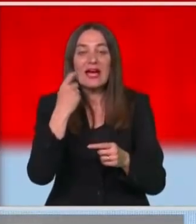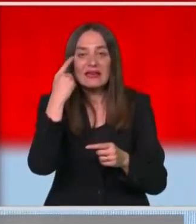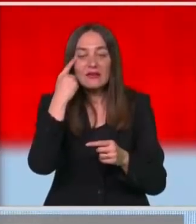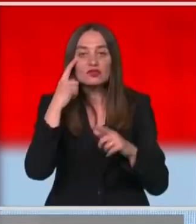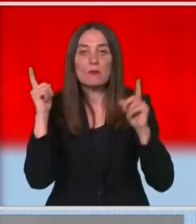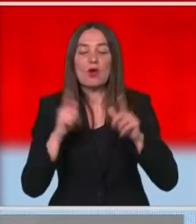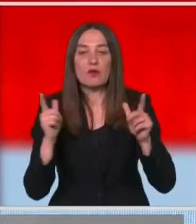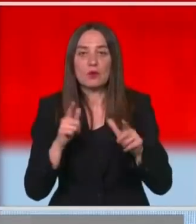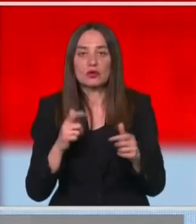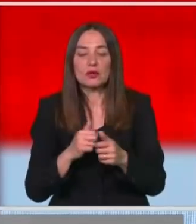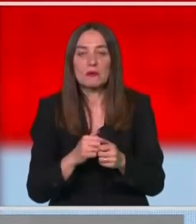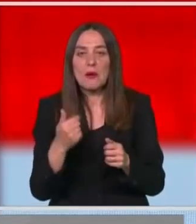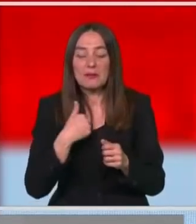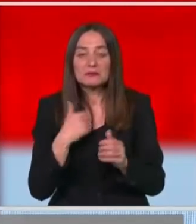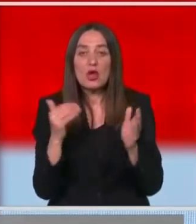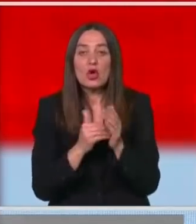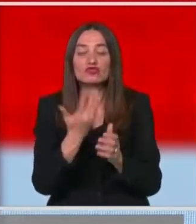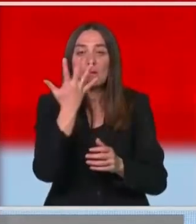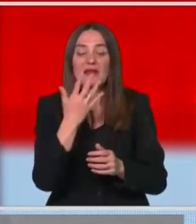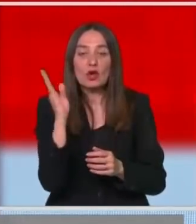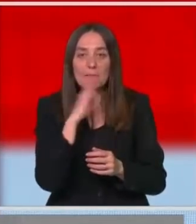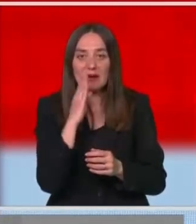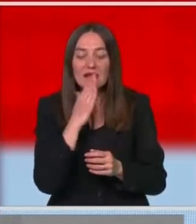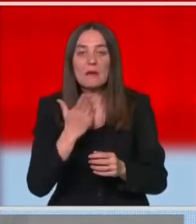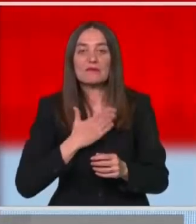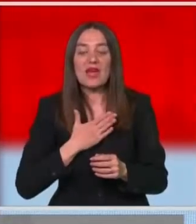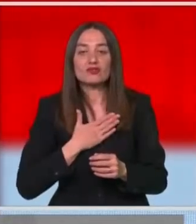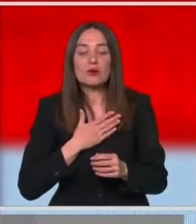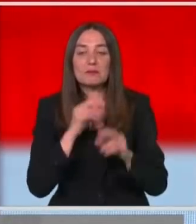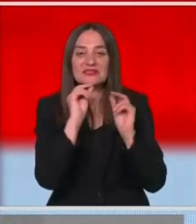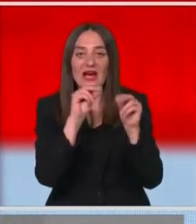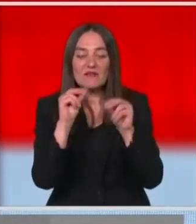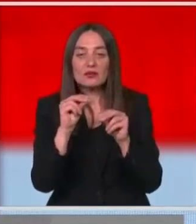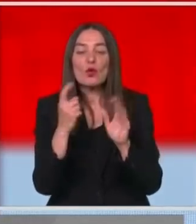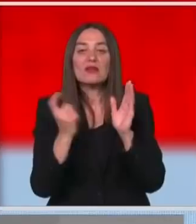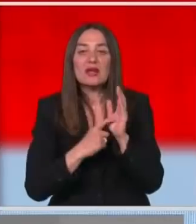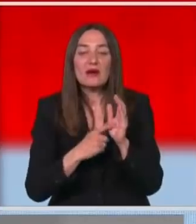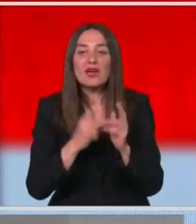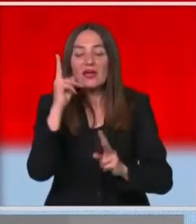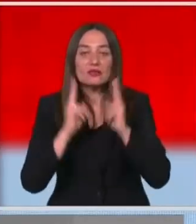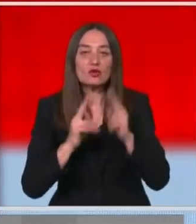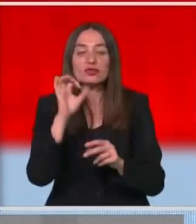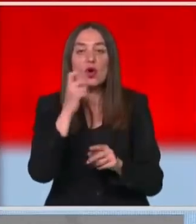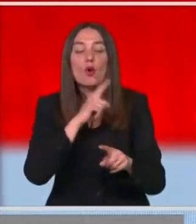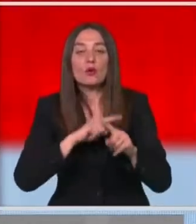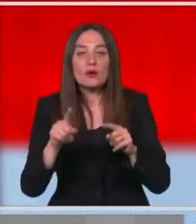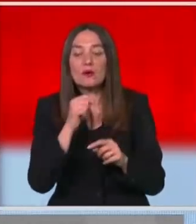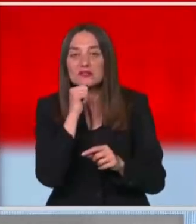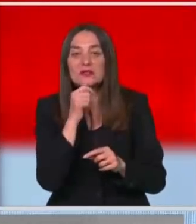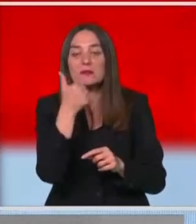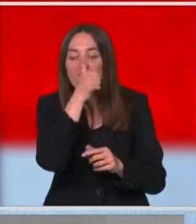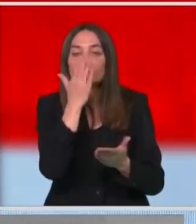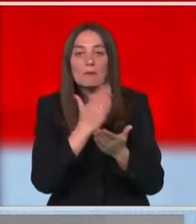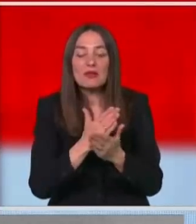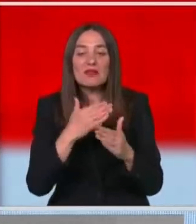godinom. Mi smo još 5. marta na našem savetu inicirali diskusiju o uzrocima i šta će